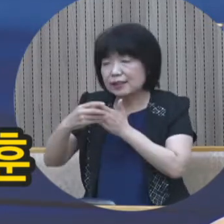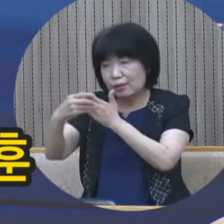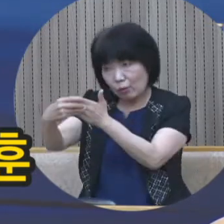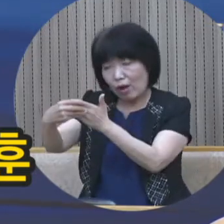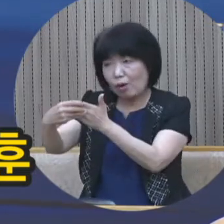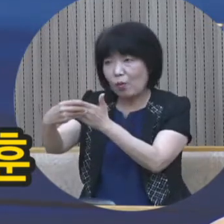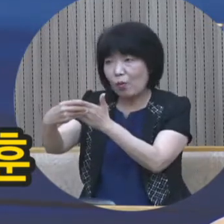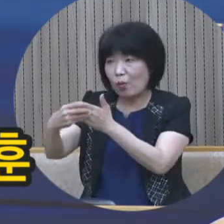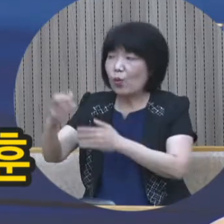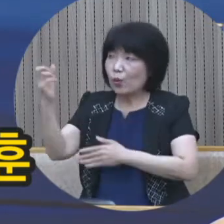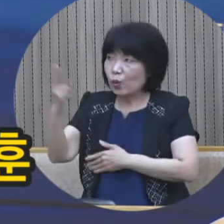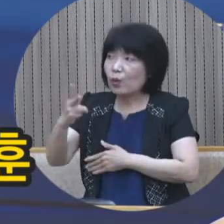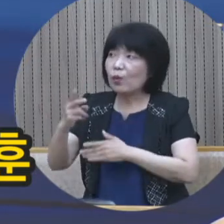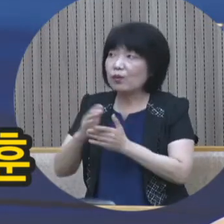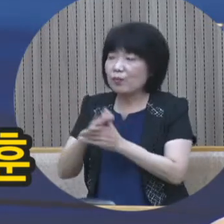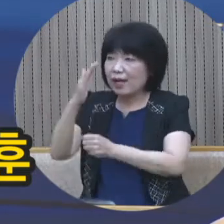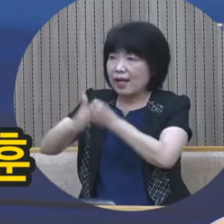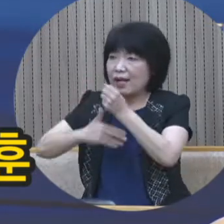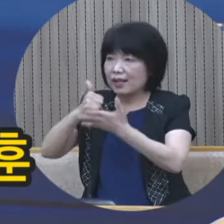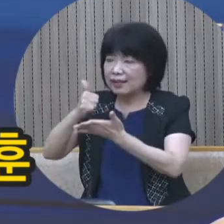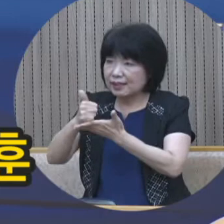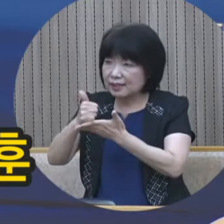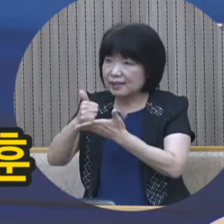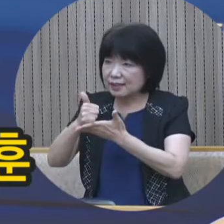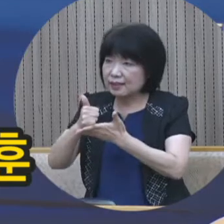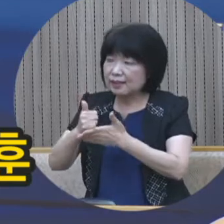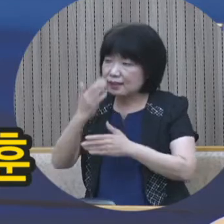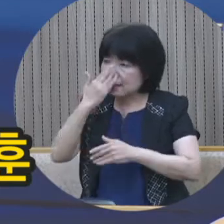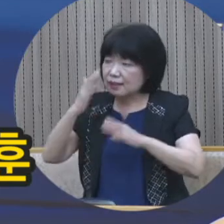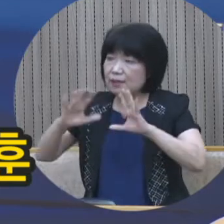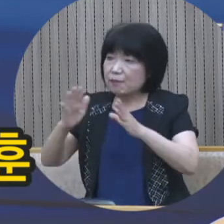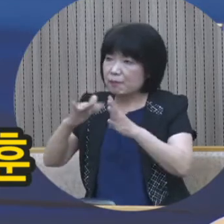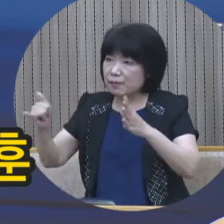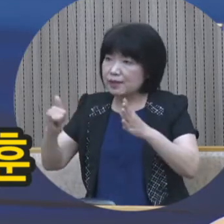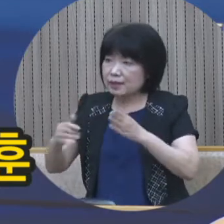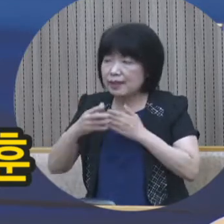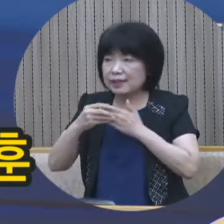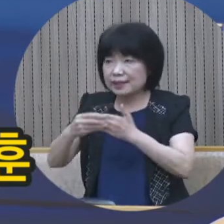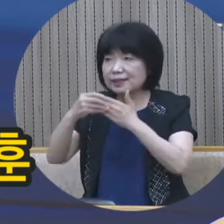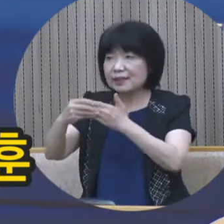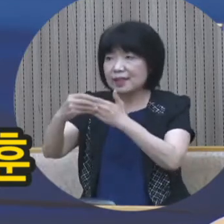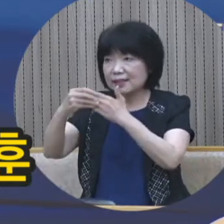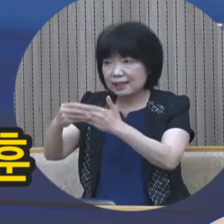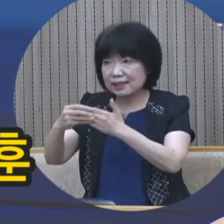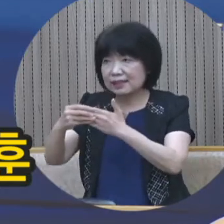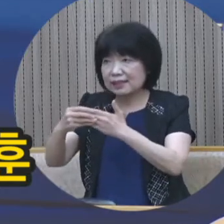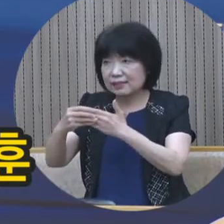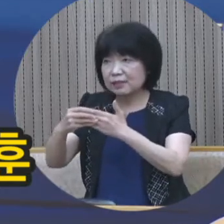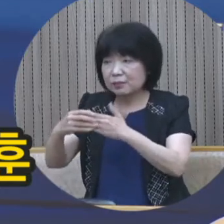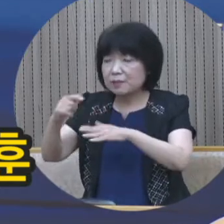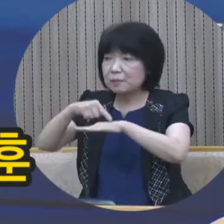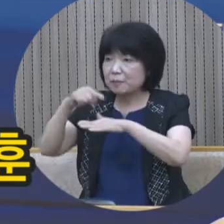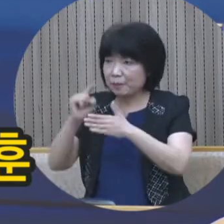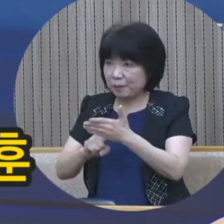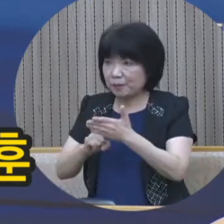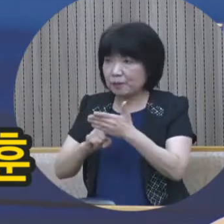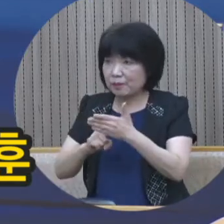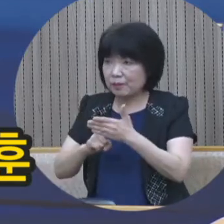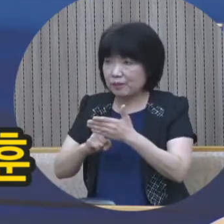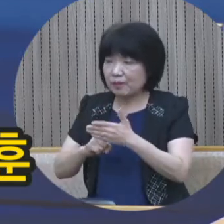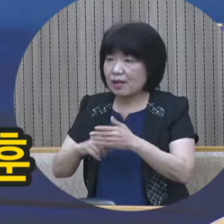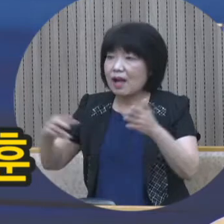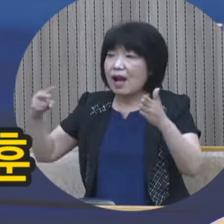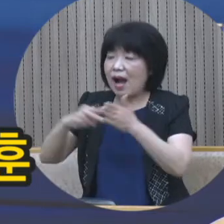인도하고 또 하나님께서 그런 이스라엘 백성들을 이끄신다는 그런 마음을 아람